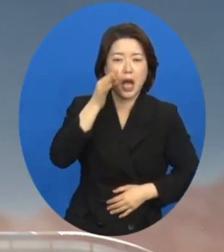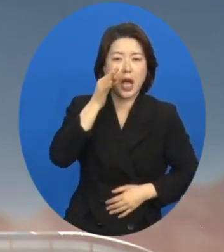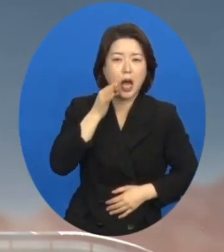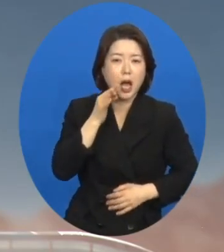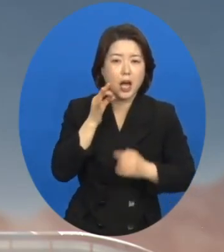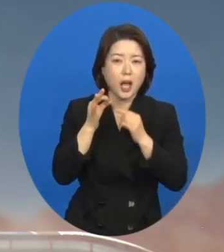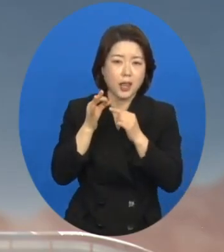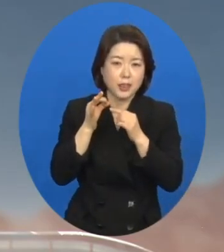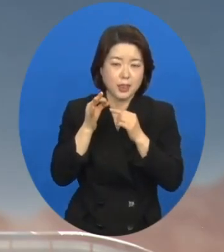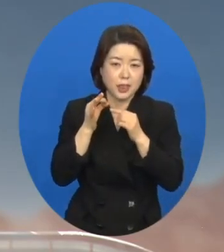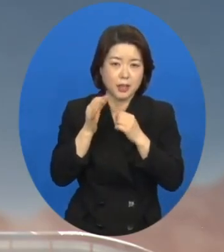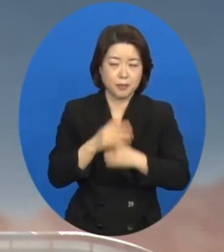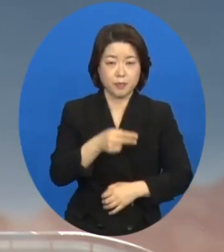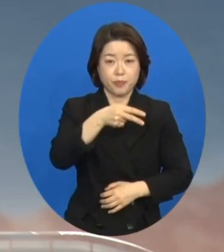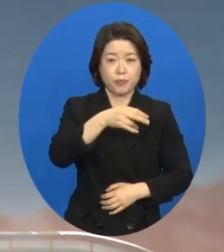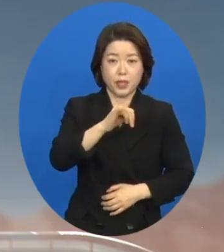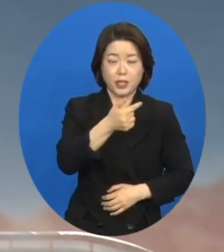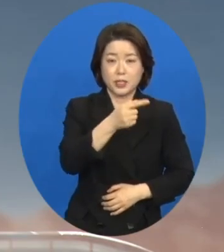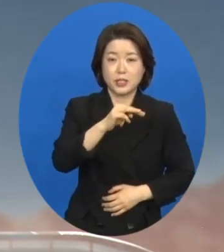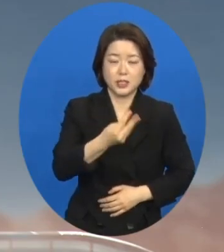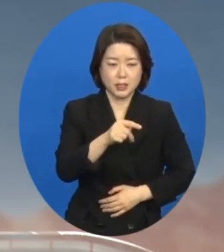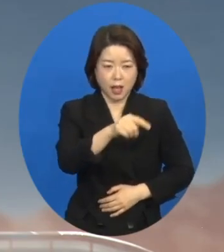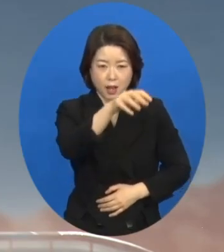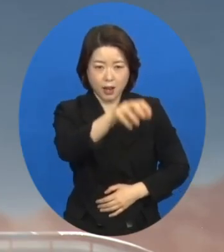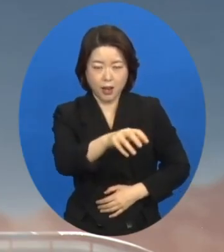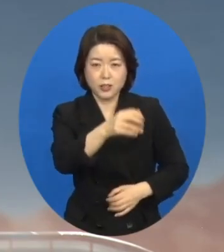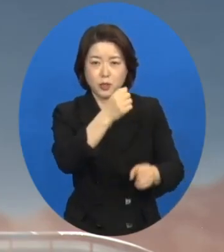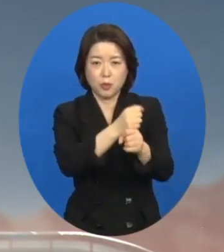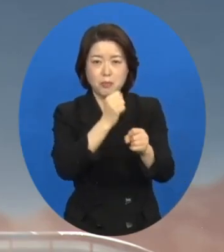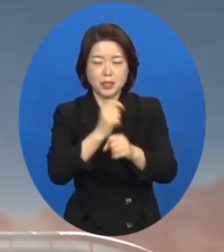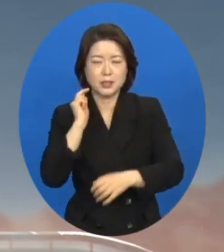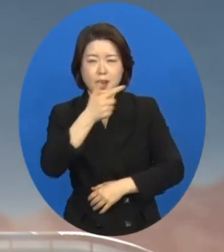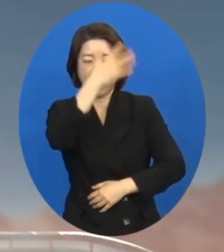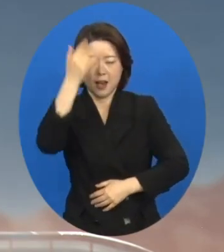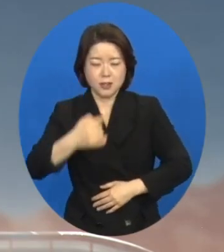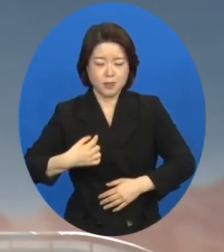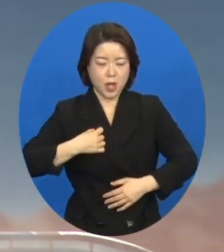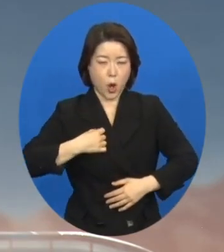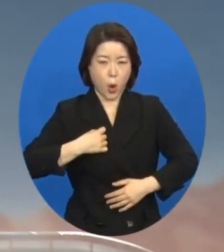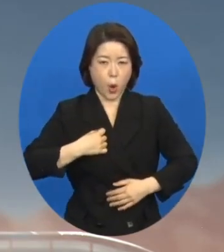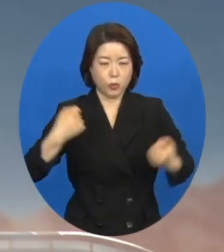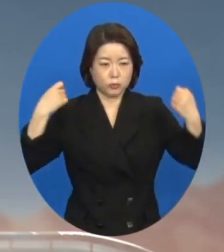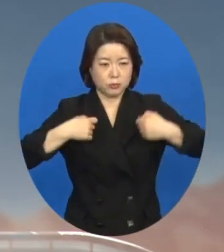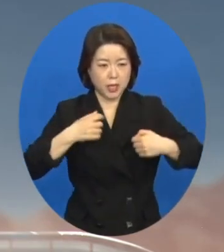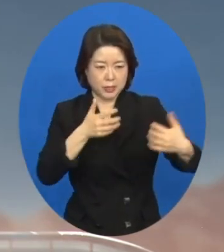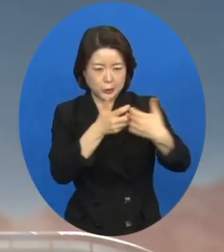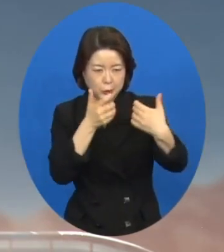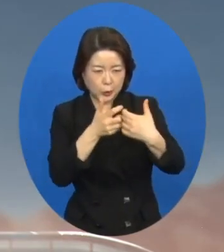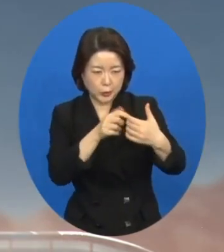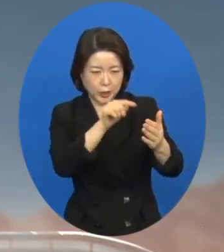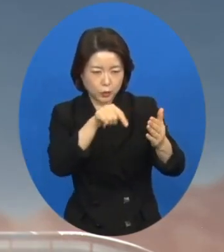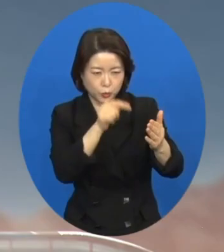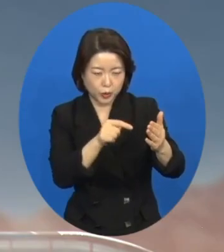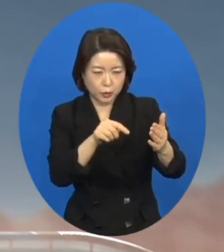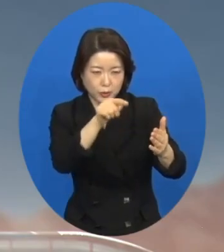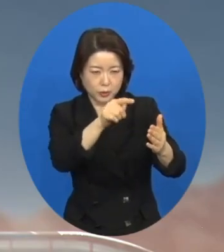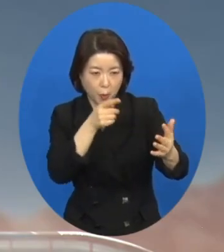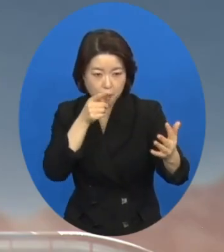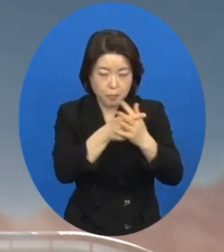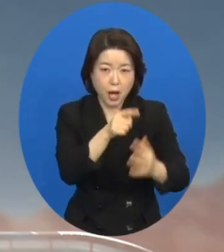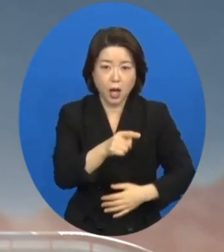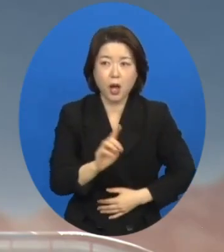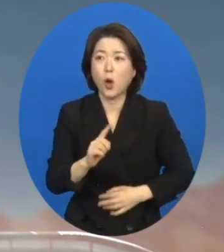아간이 신할산의 아름다운 외투를 그 전쟁 중에도 알아봤다는 데 있습니다. 어떻게